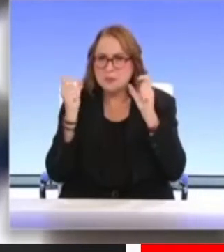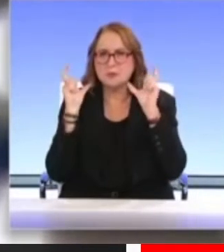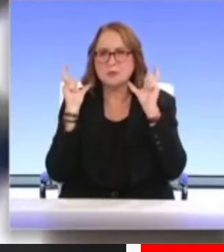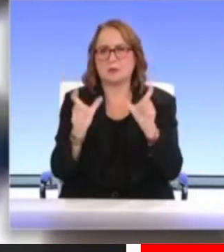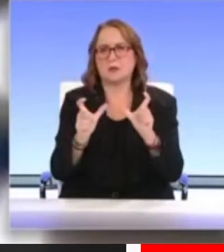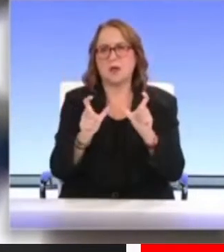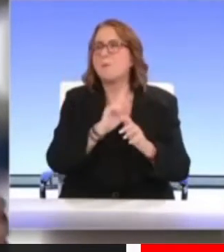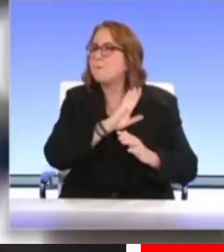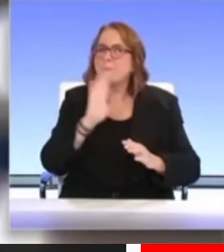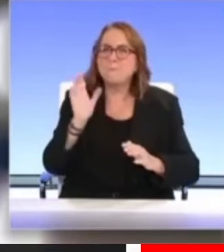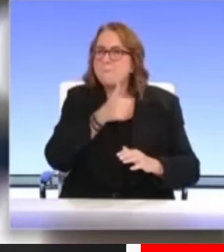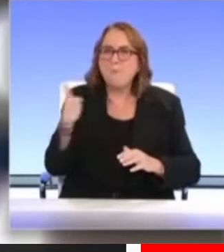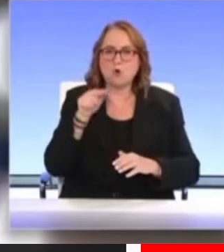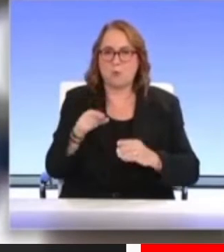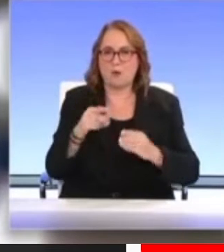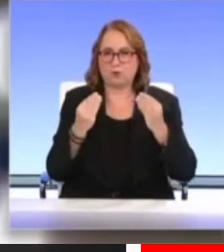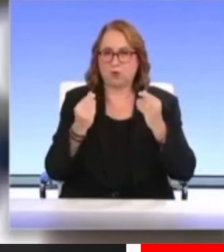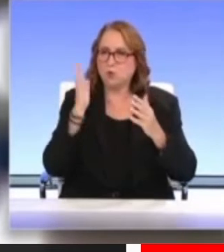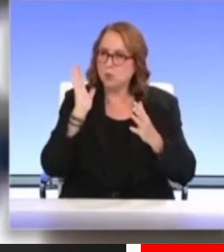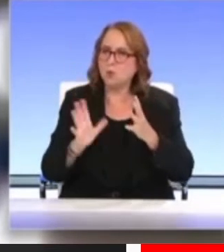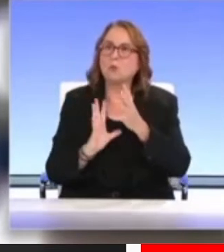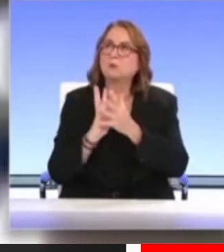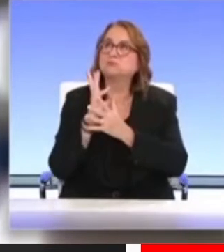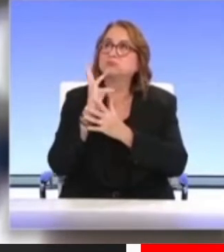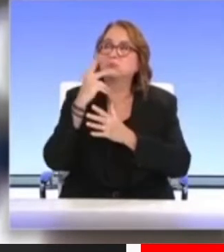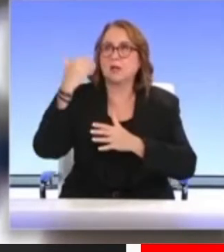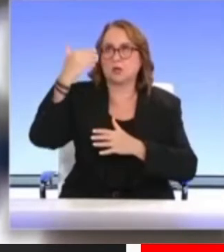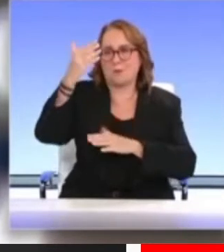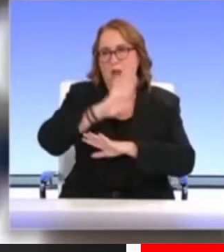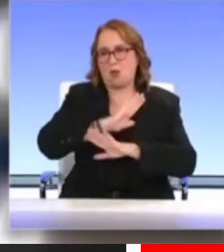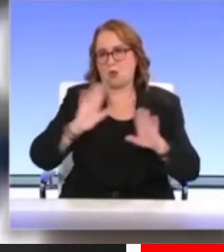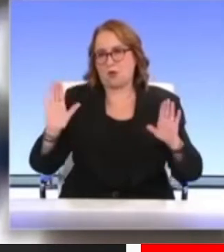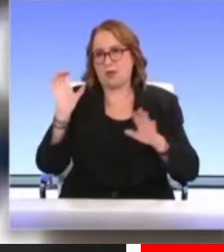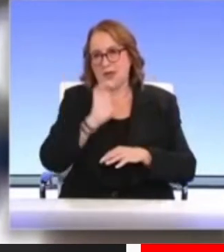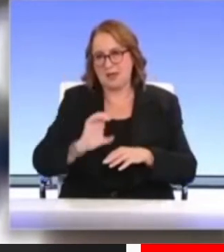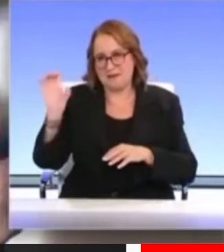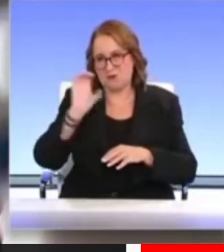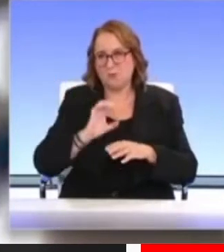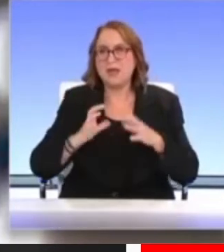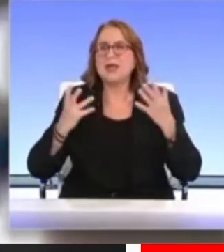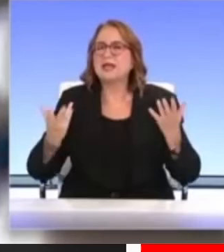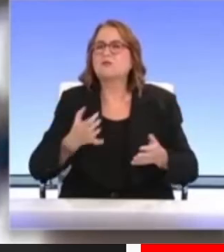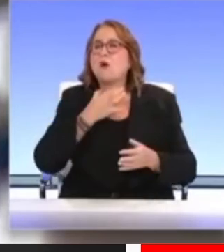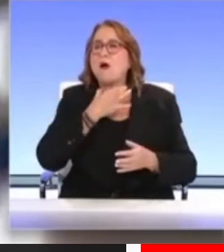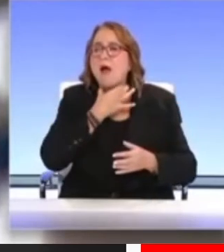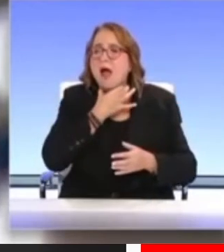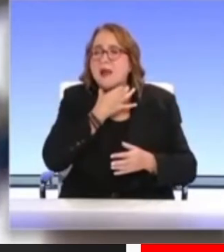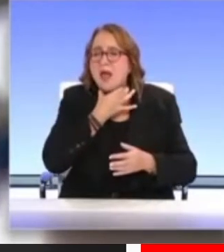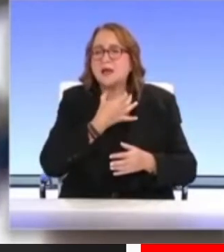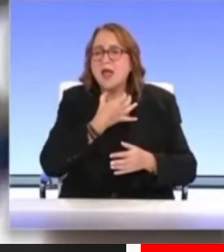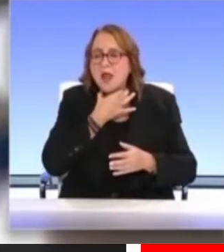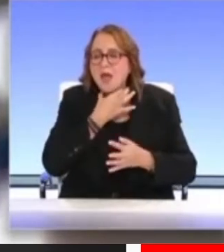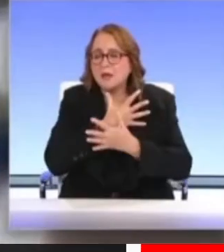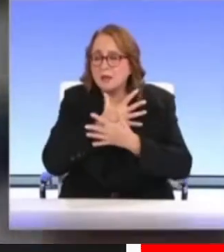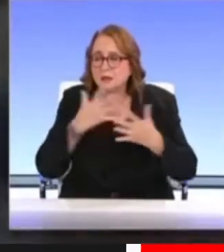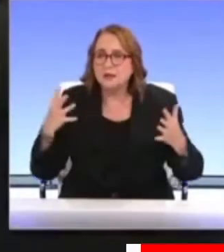να οικοδομήσουμε ένα καλύτερο ευρωπαϊκό μέλλον. Συνεπώς, ποια είναι η ανάγκη και η αναγκαιότητα να συνεχίσουμε να στηρίζουμε